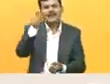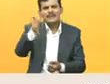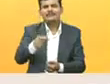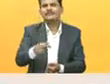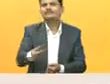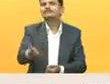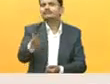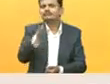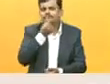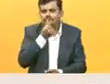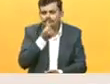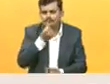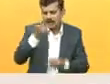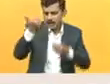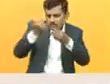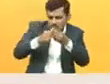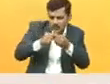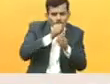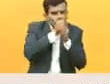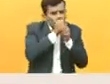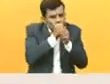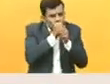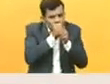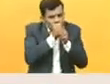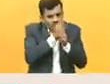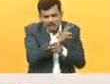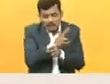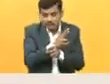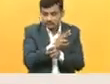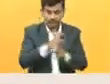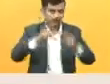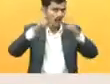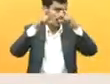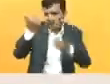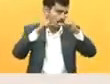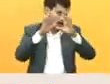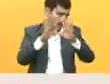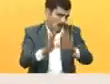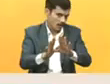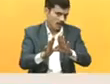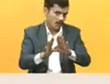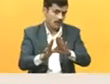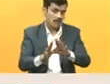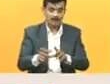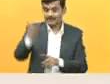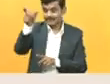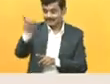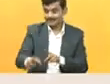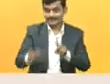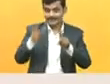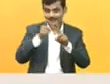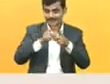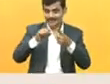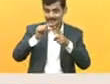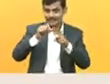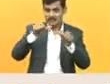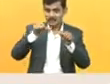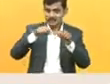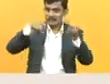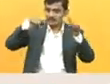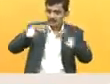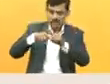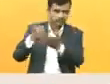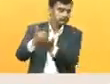शिकार लोगों की देखभाल की जाती है। दीपक नाबाम जी ने बिना किसी सहायता के समाज